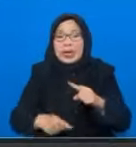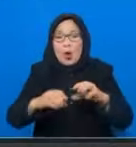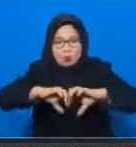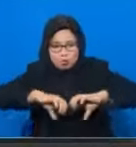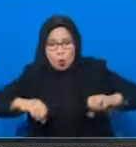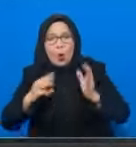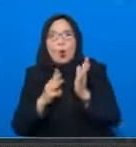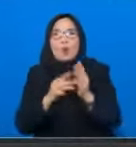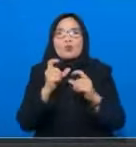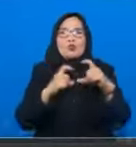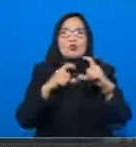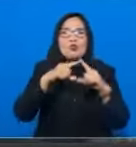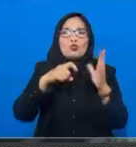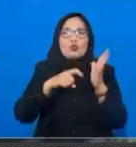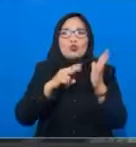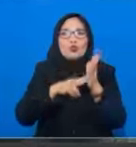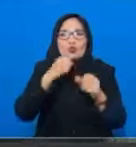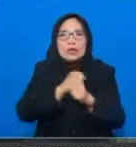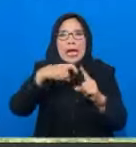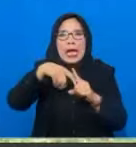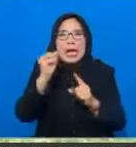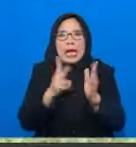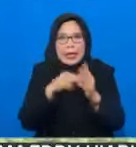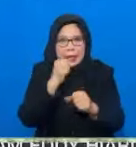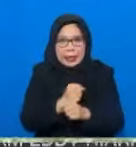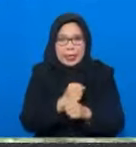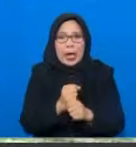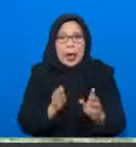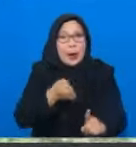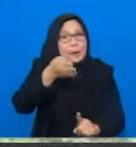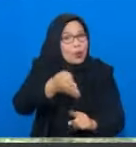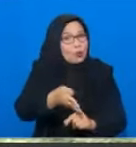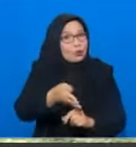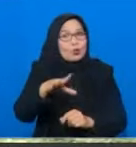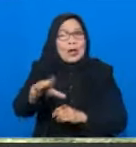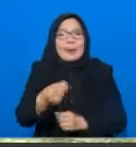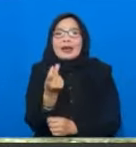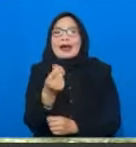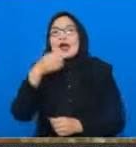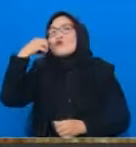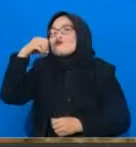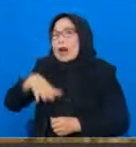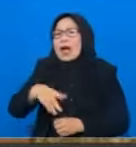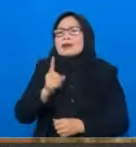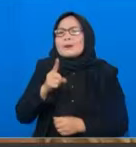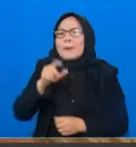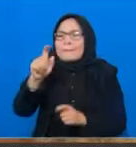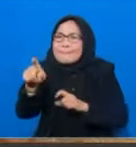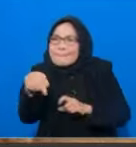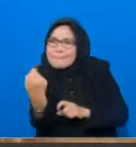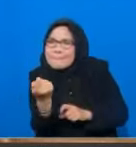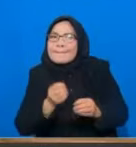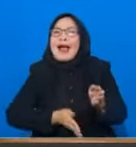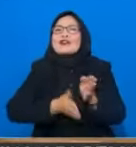Namun, durian cane menjadi primadonanya. Para pengunjung mendapat harga yang lebih murah karena memetik langsung dari pohonnya. Mereka